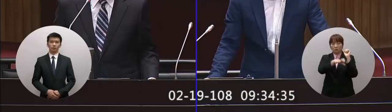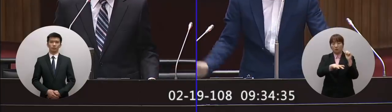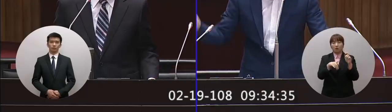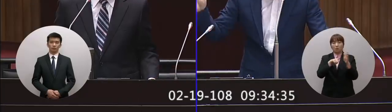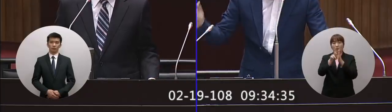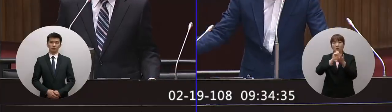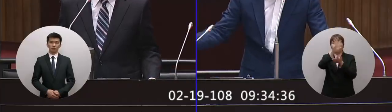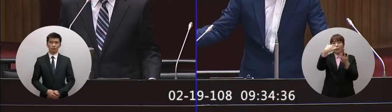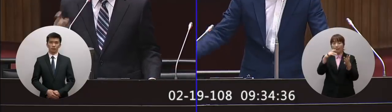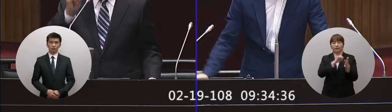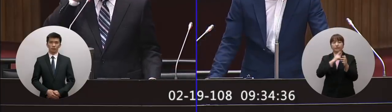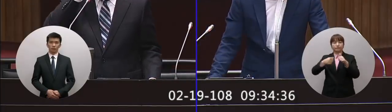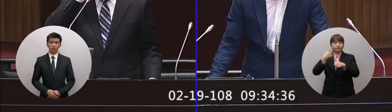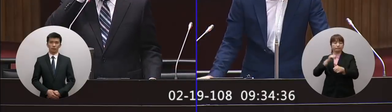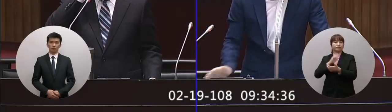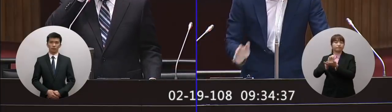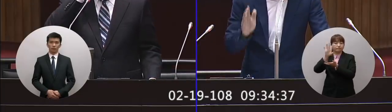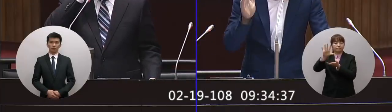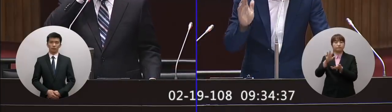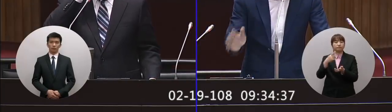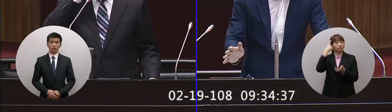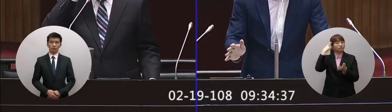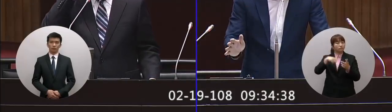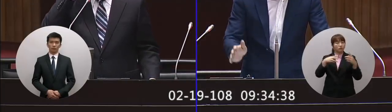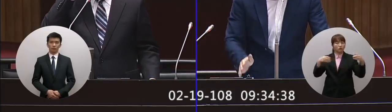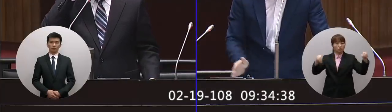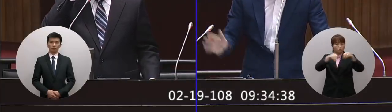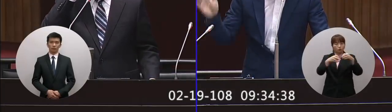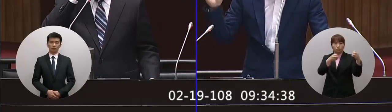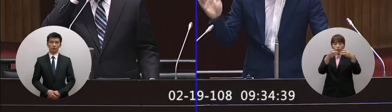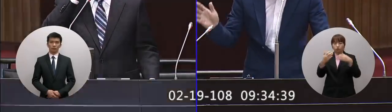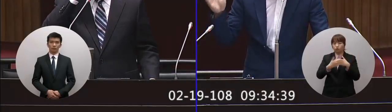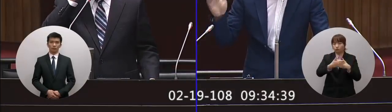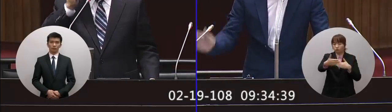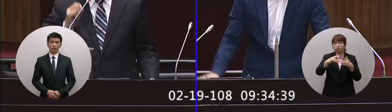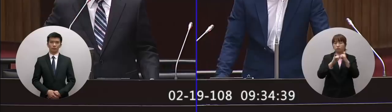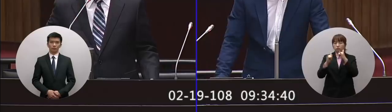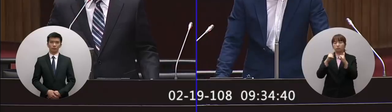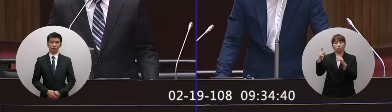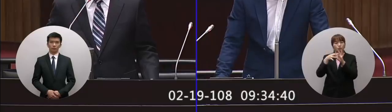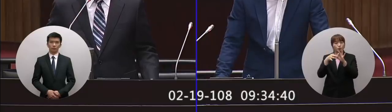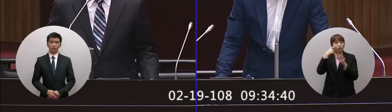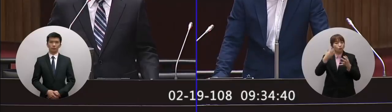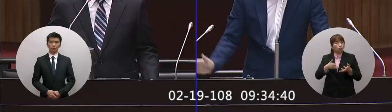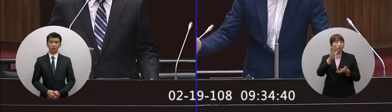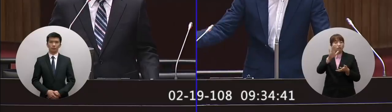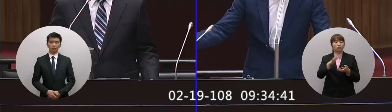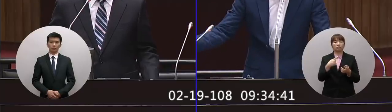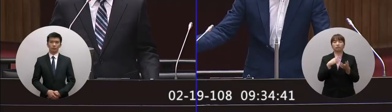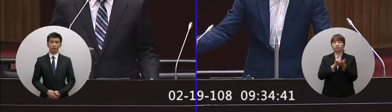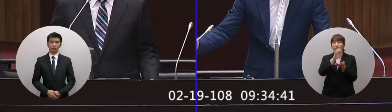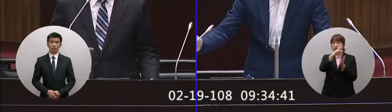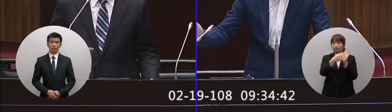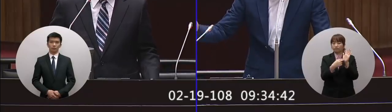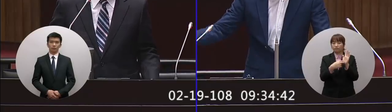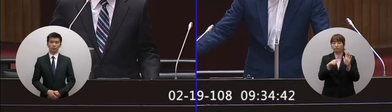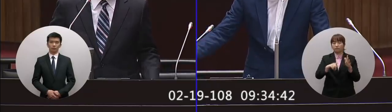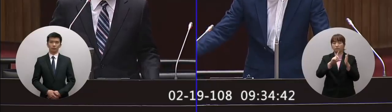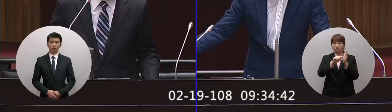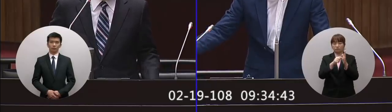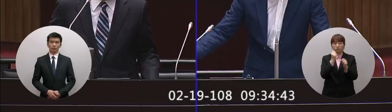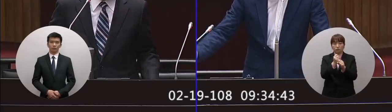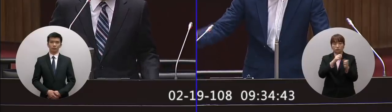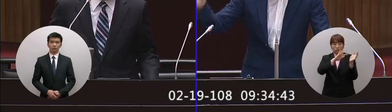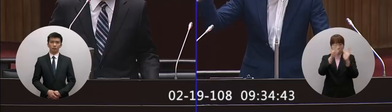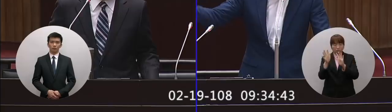直播，我们就自己开直播。我们认为这个协商过程其实民众是关心的。那跟院长报告，整个实践的